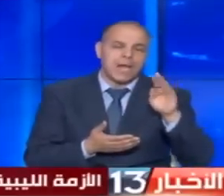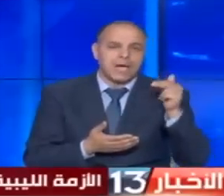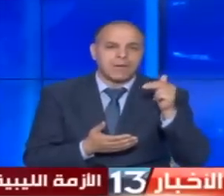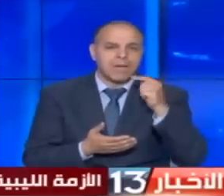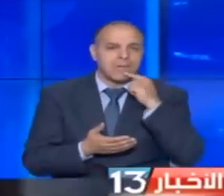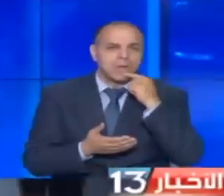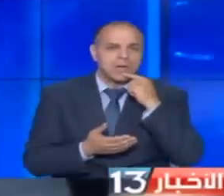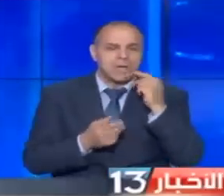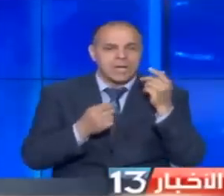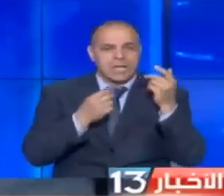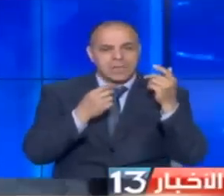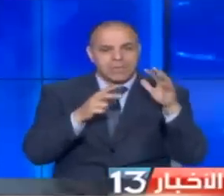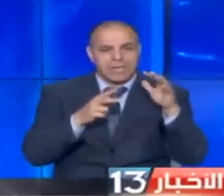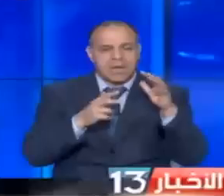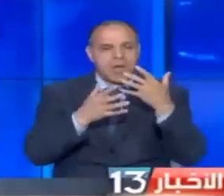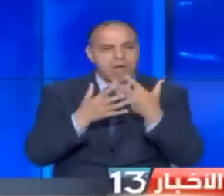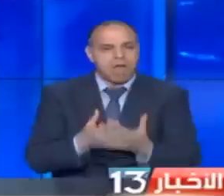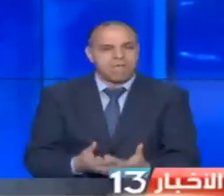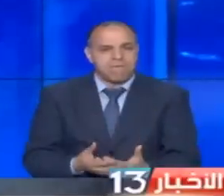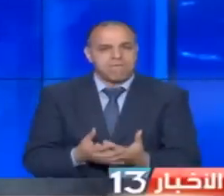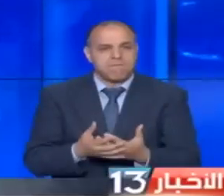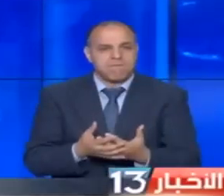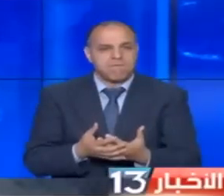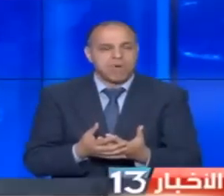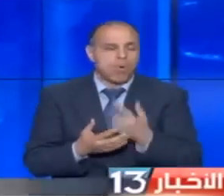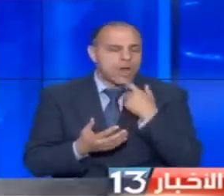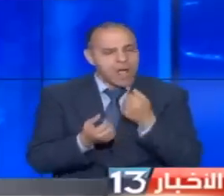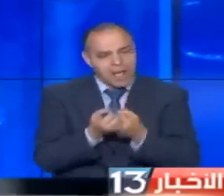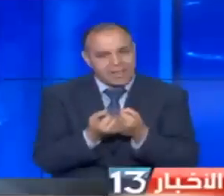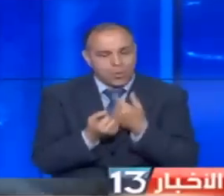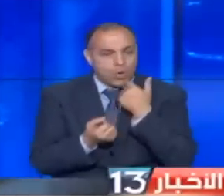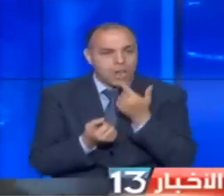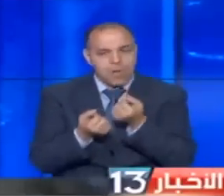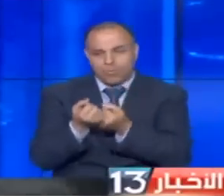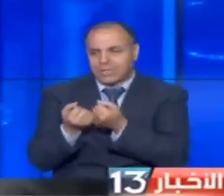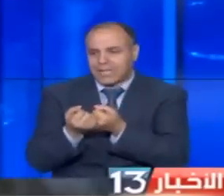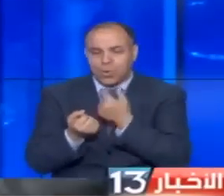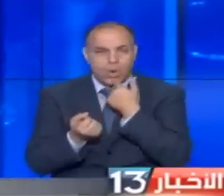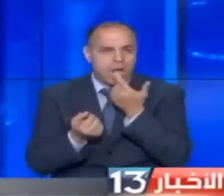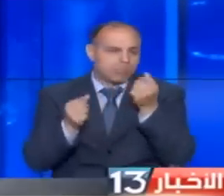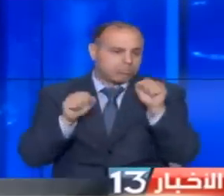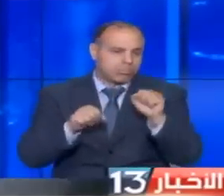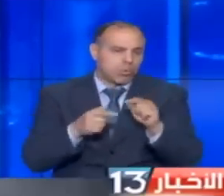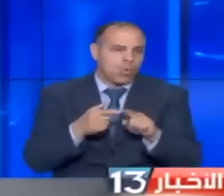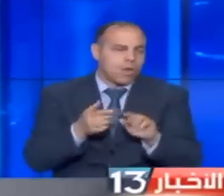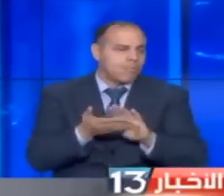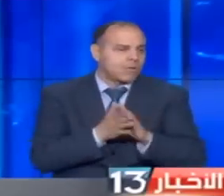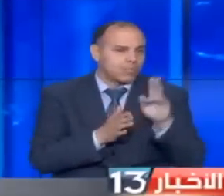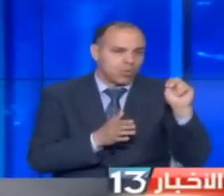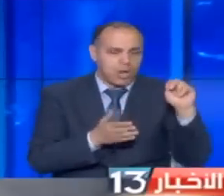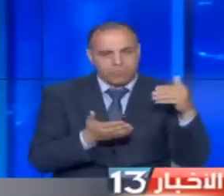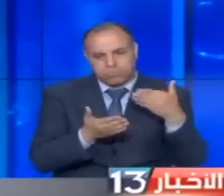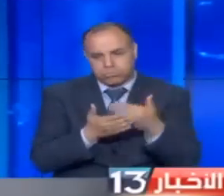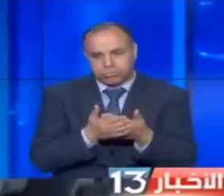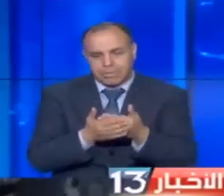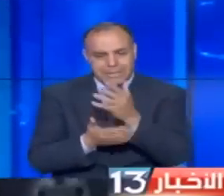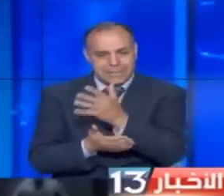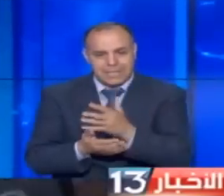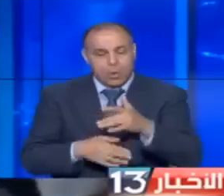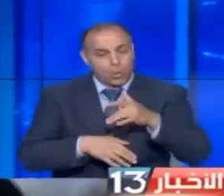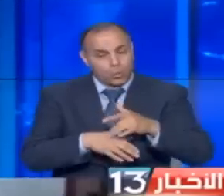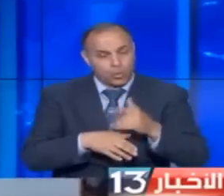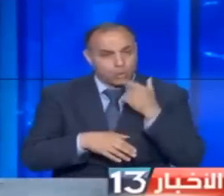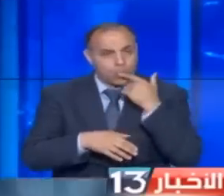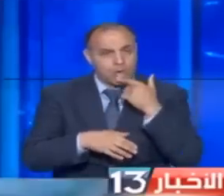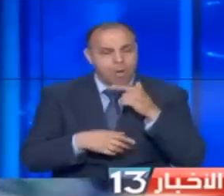ثمانيه عشره من من امدادات الطوارئ اللازمه مساعده ستمكن وفقا منظمه من الوصول الى الاطفال المتضررين من